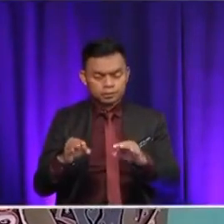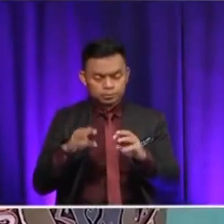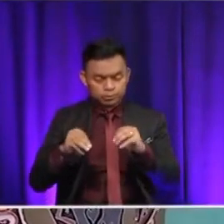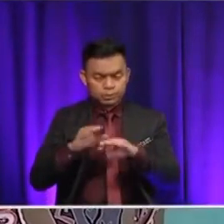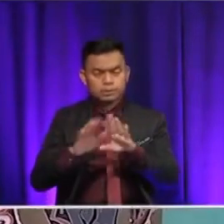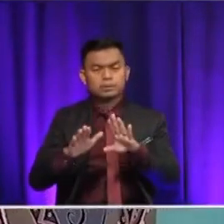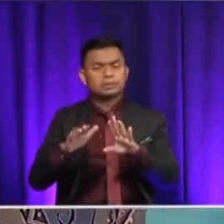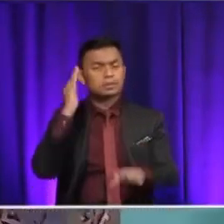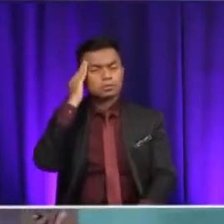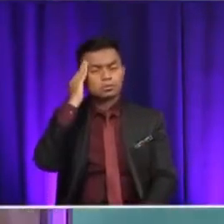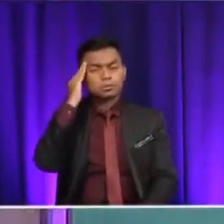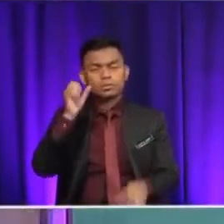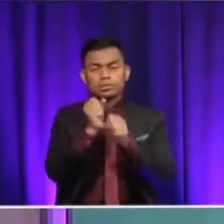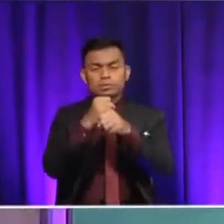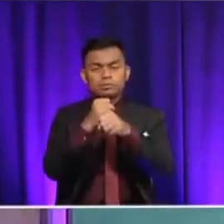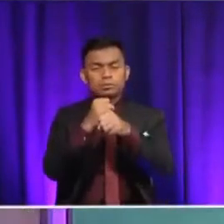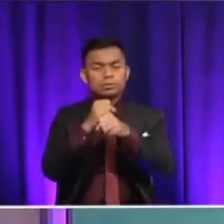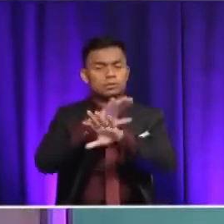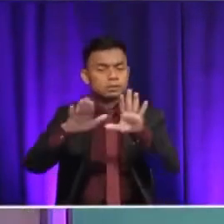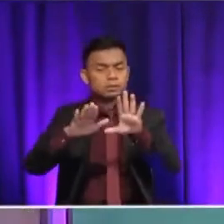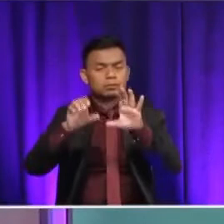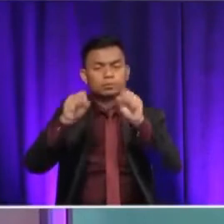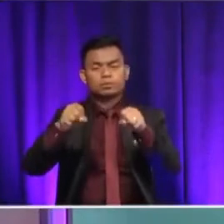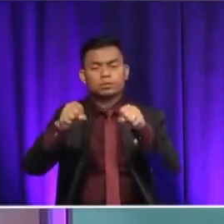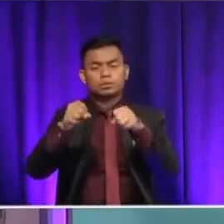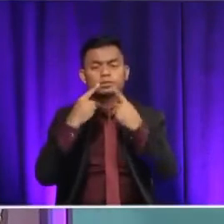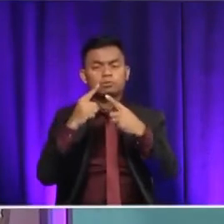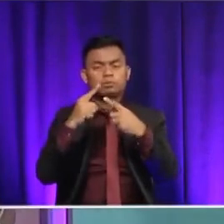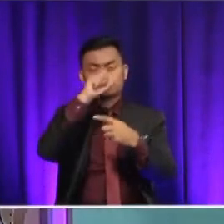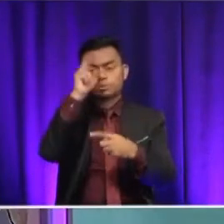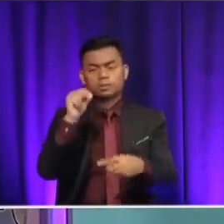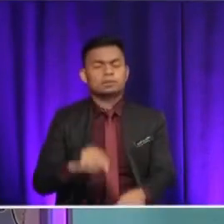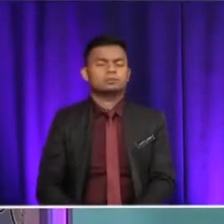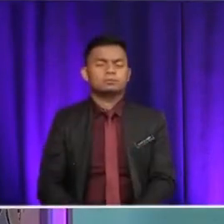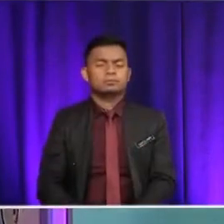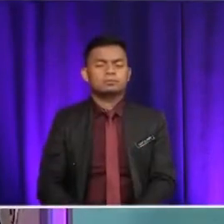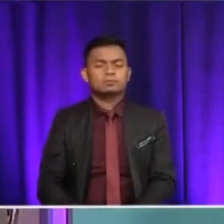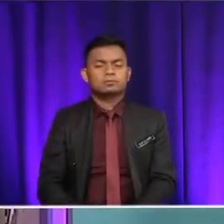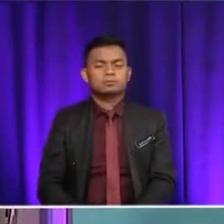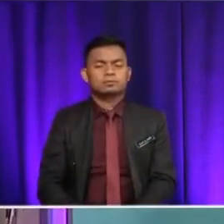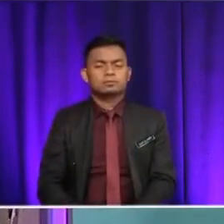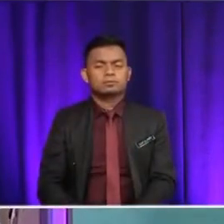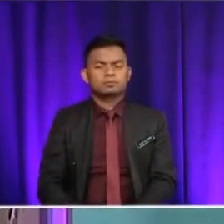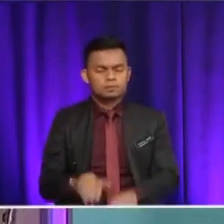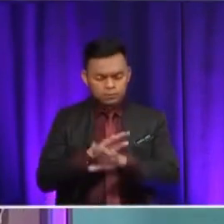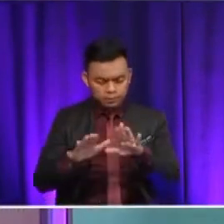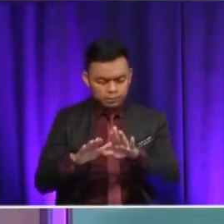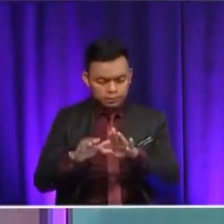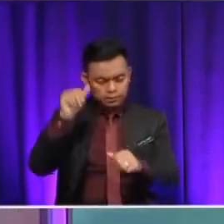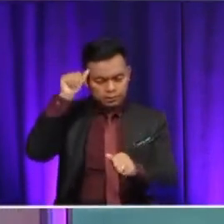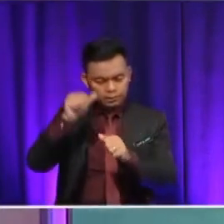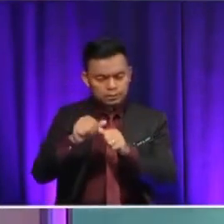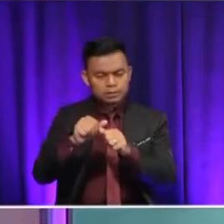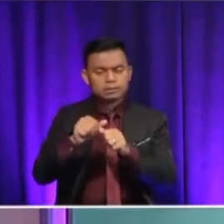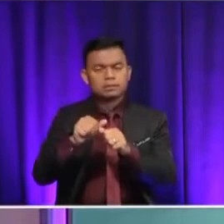jawab soalan. Jadi dia tak tahu, dia tak ingatkan ni biskut ke? Contoh dia tak hafal simbol. Jadi dia tengok